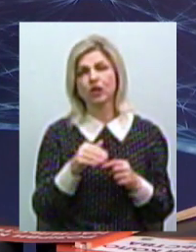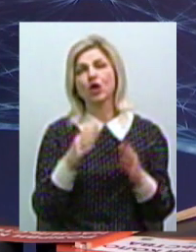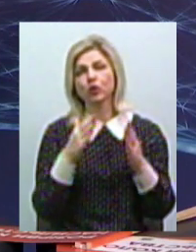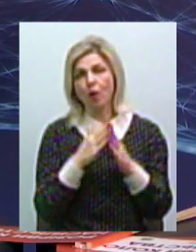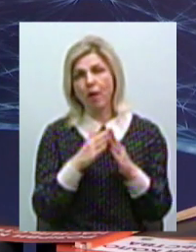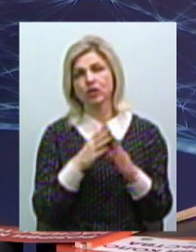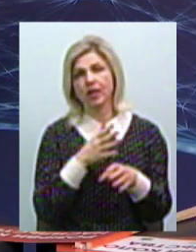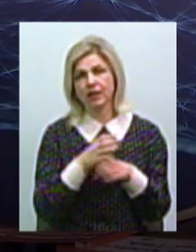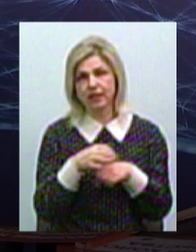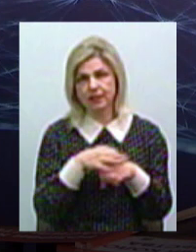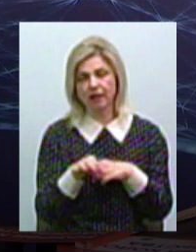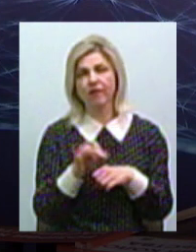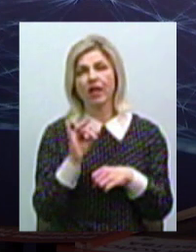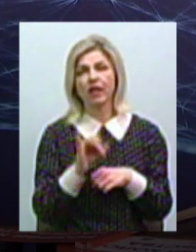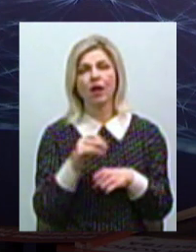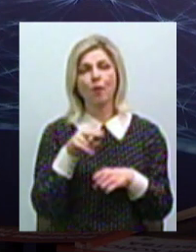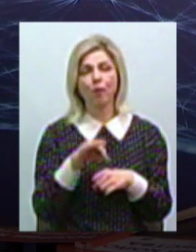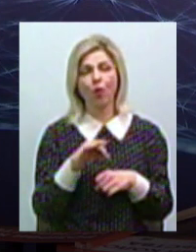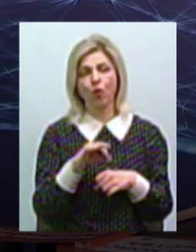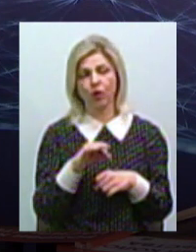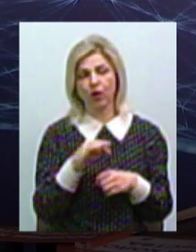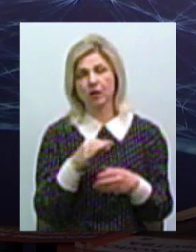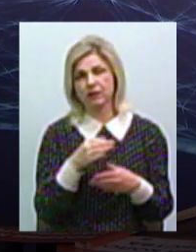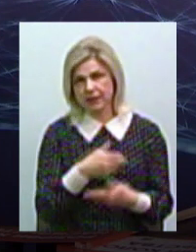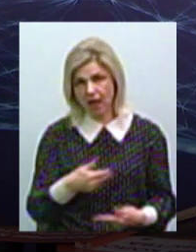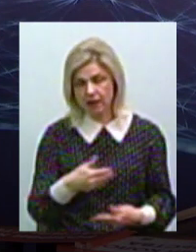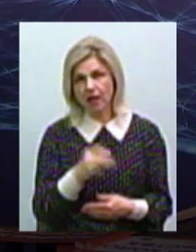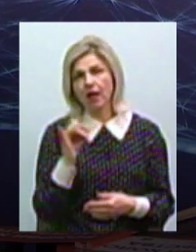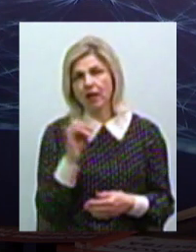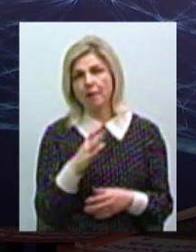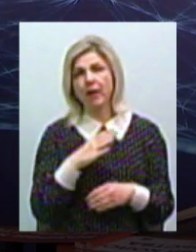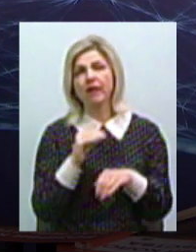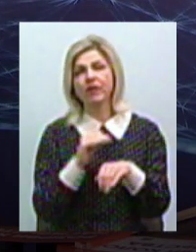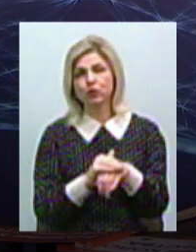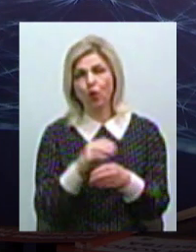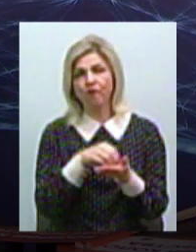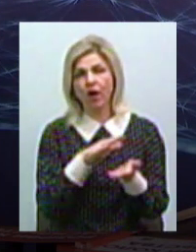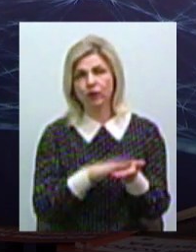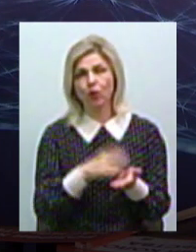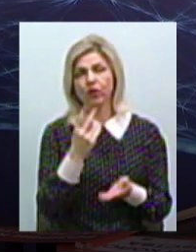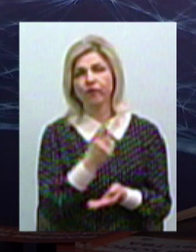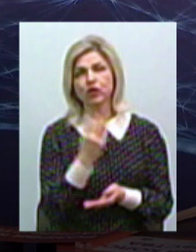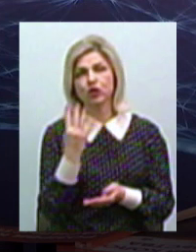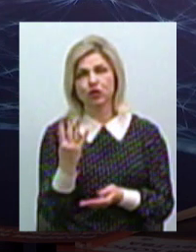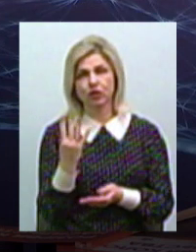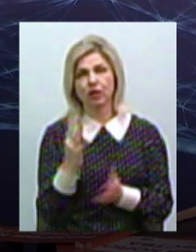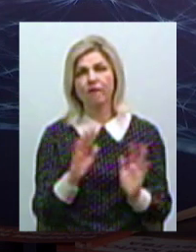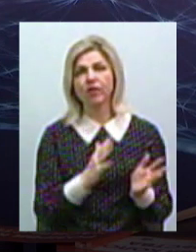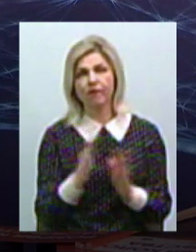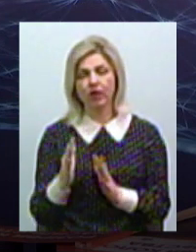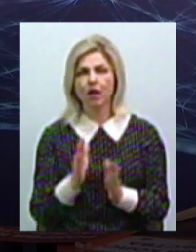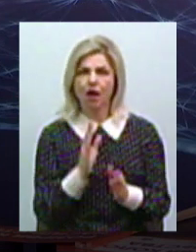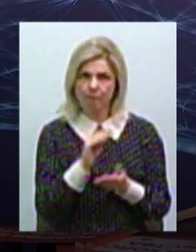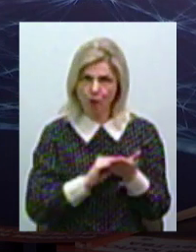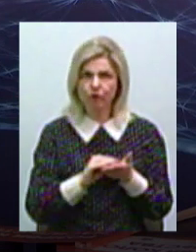домашнього насильства або насильства за ознакою статі. Також було зафіксовано 24 випадки